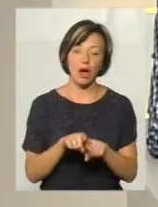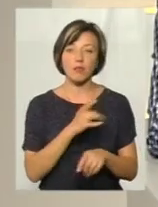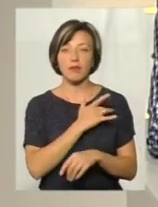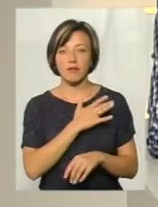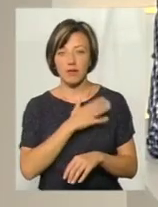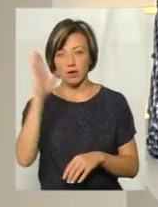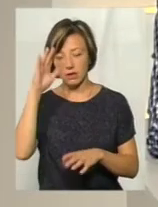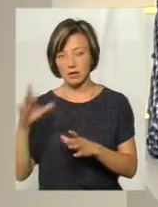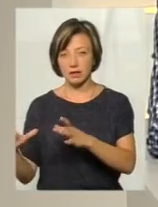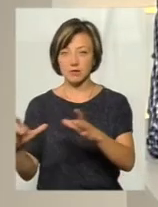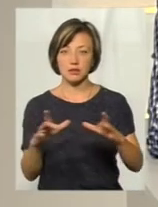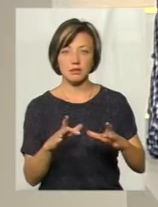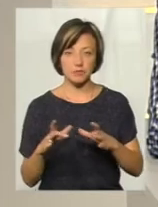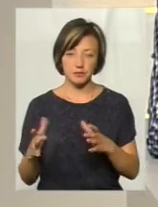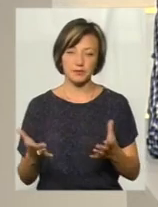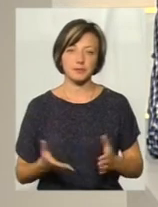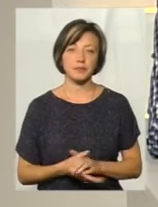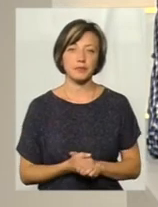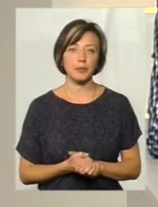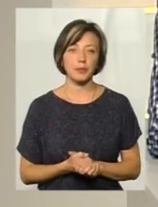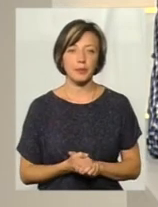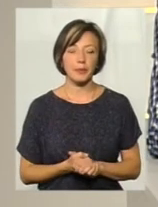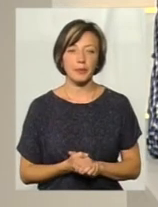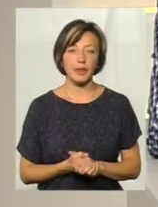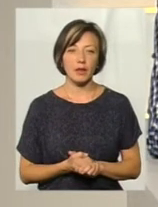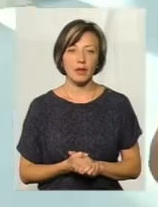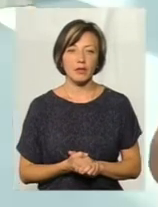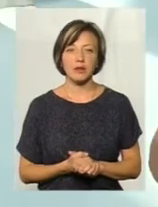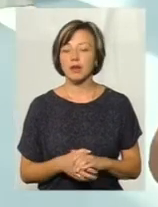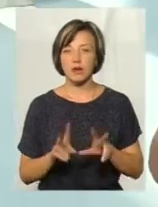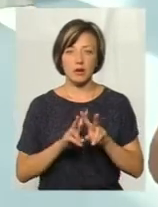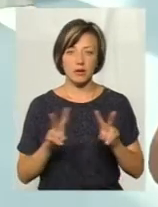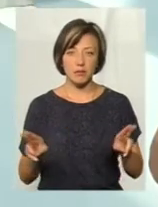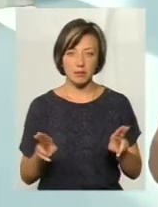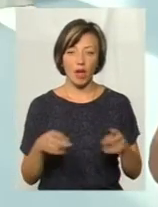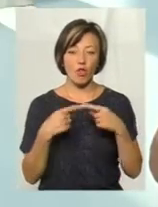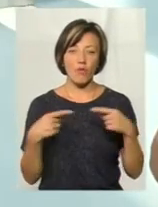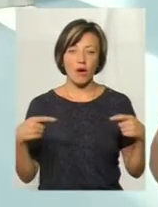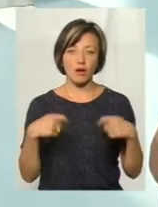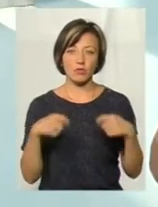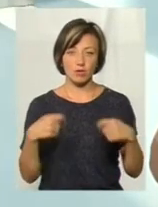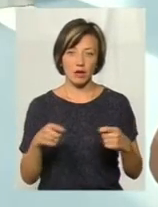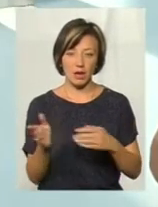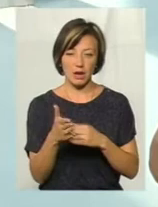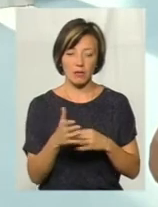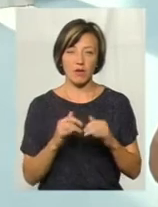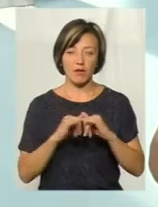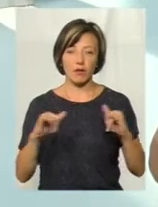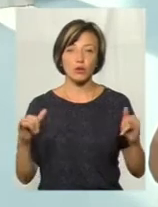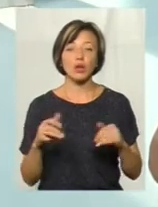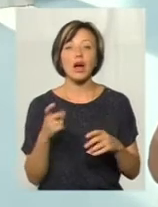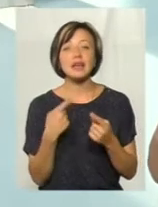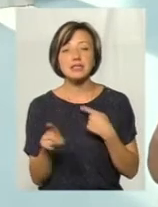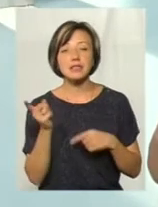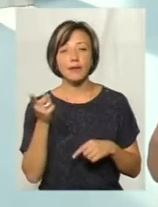відношенню до туводних живих ресурсів, тобто дикі, які там жили, так і трапляються з товарною рибою, яка вирощується в ставках. Власне, різниця в тому,